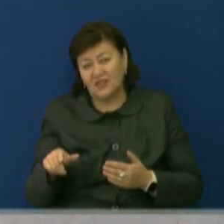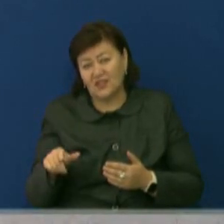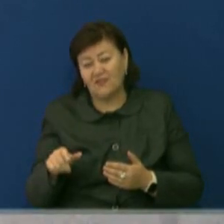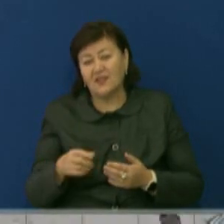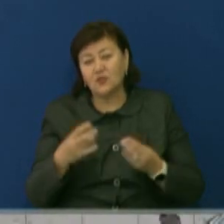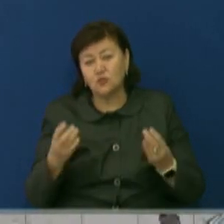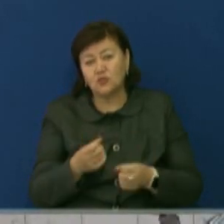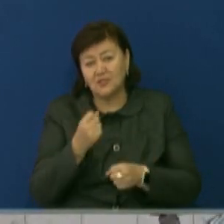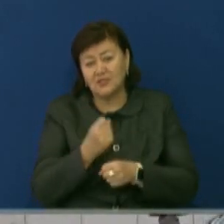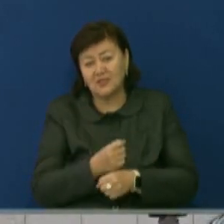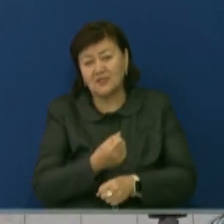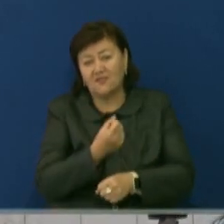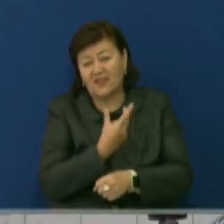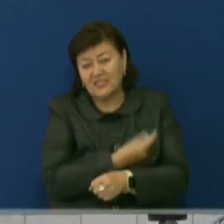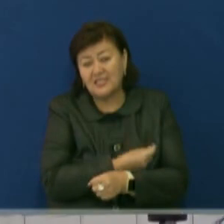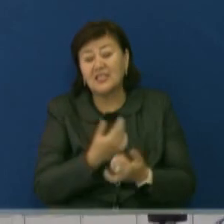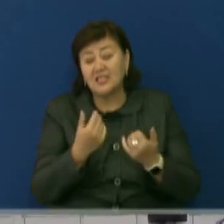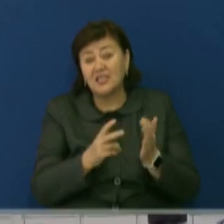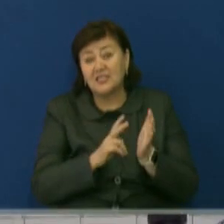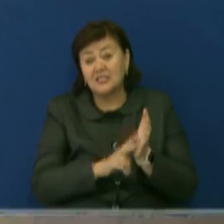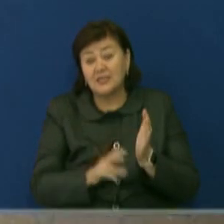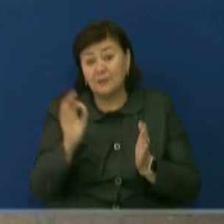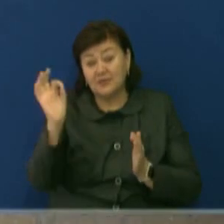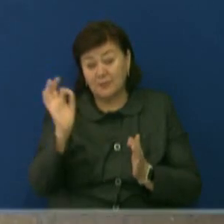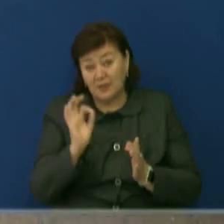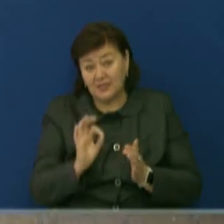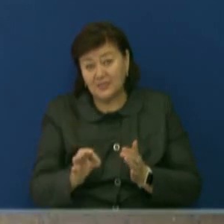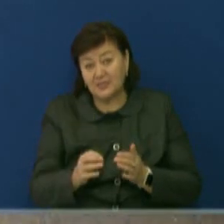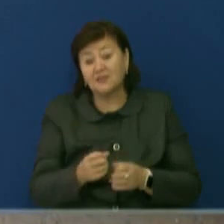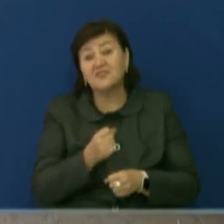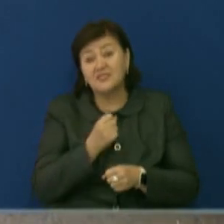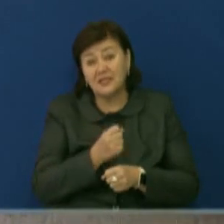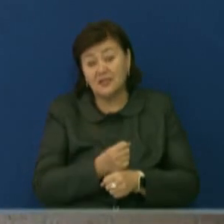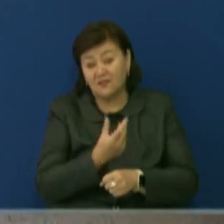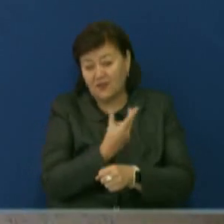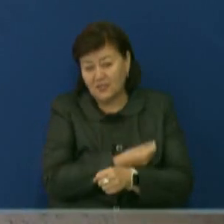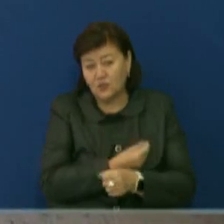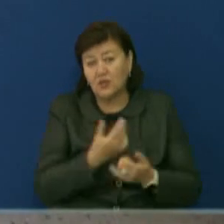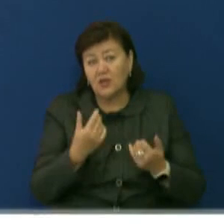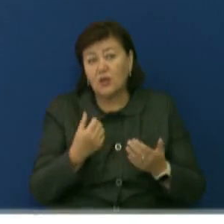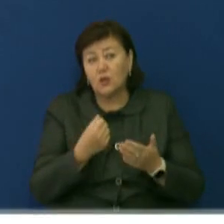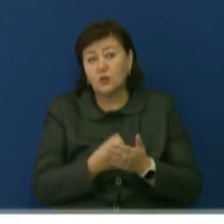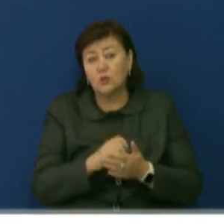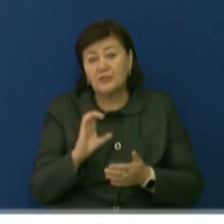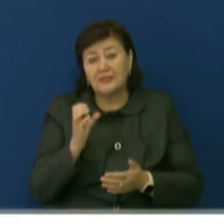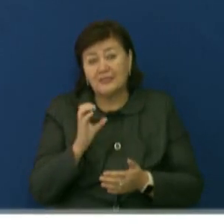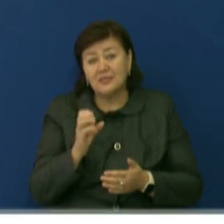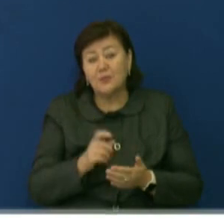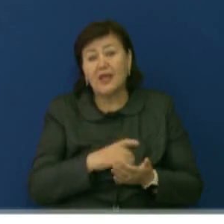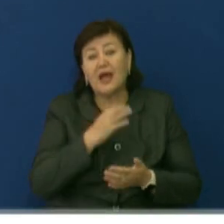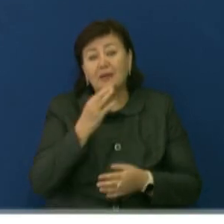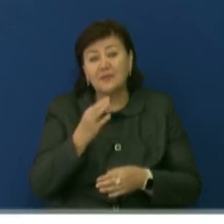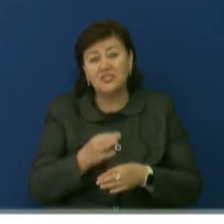прошли вакцинацию. До конца этого месяца врачи обещают полностью завершить вакцинацию жителей района против коронавируса.